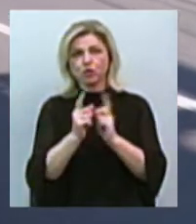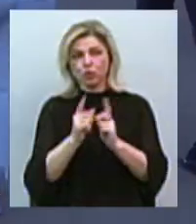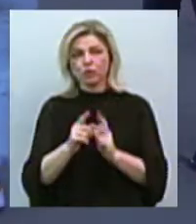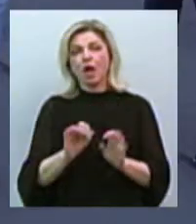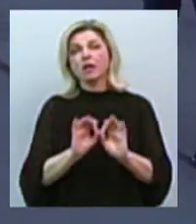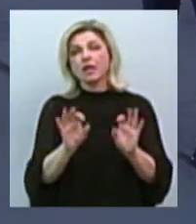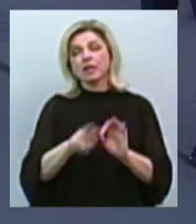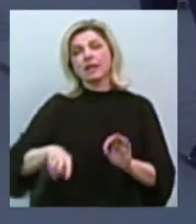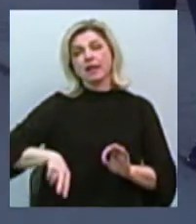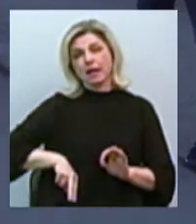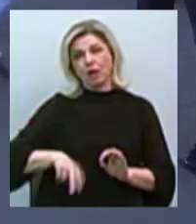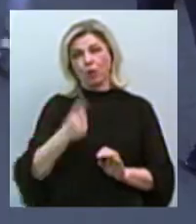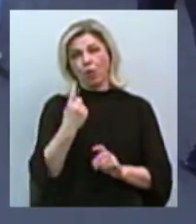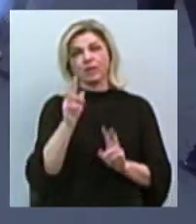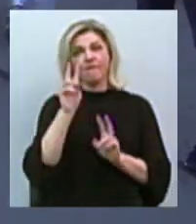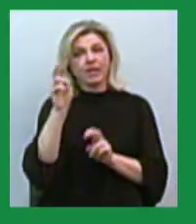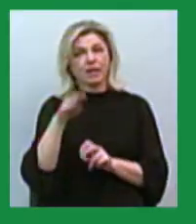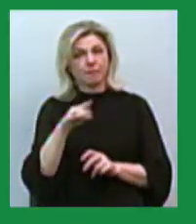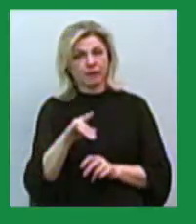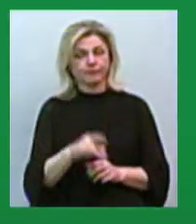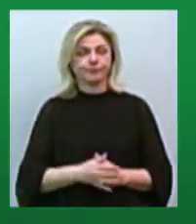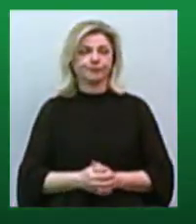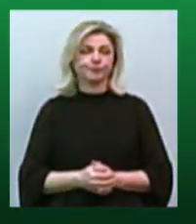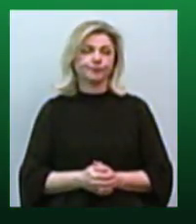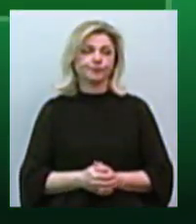з фірм-перевізників Олександр Денисенко.